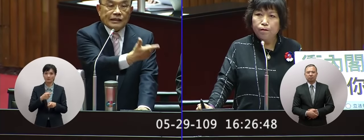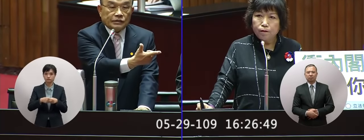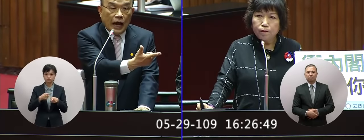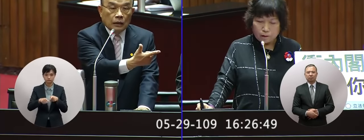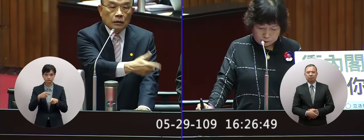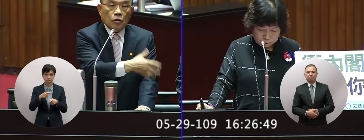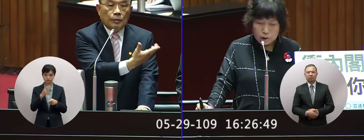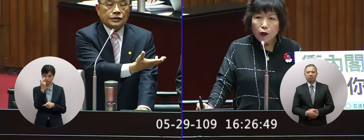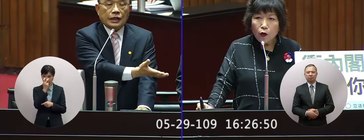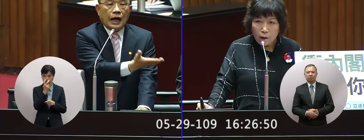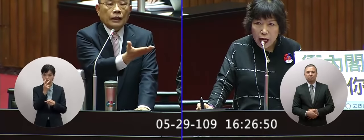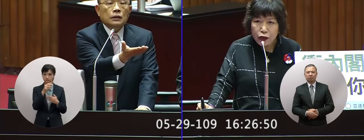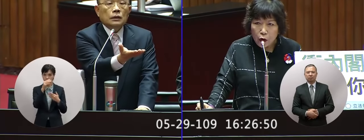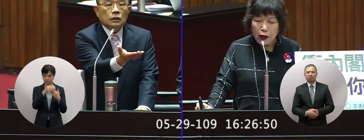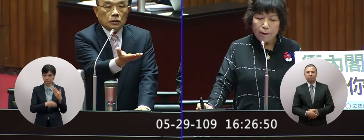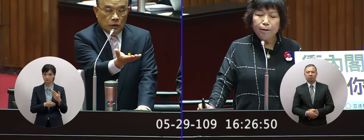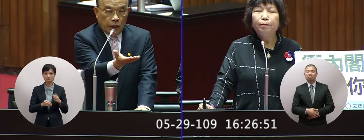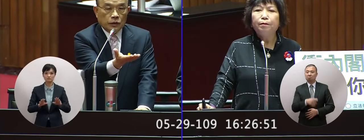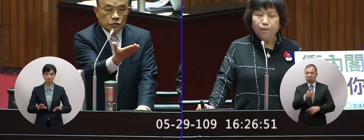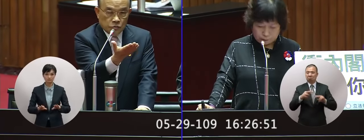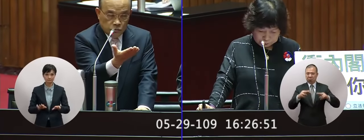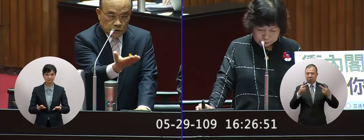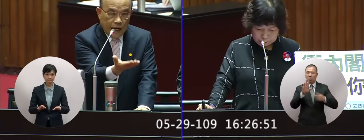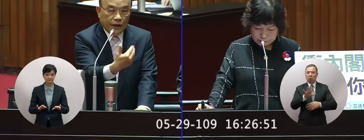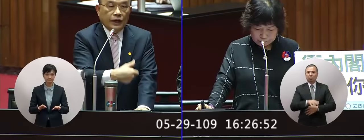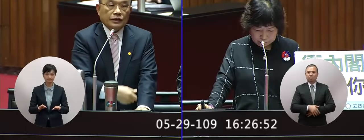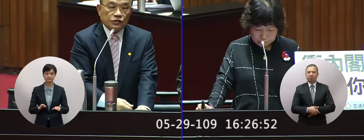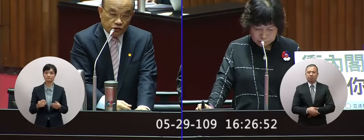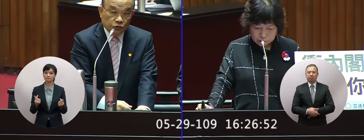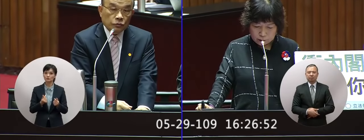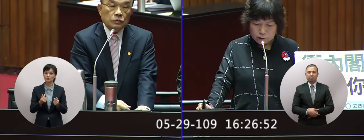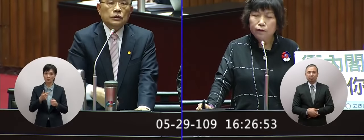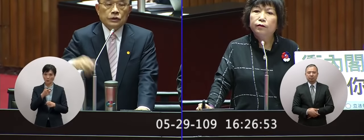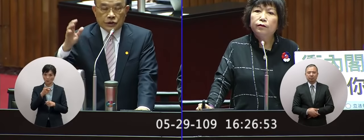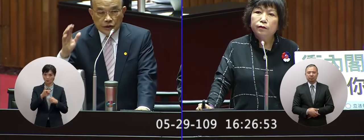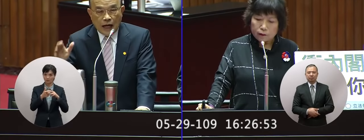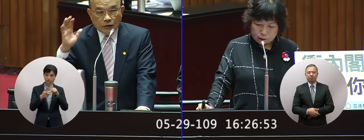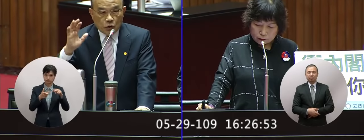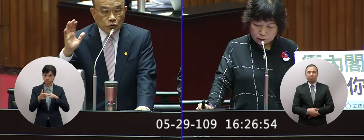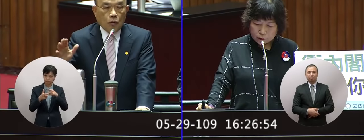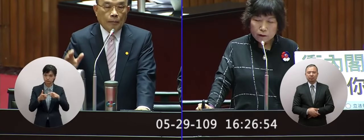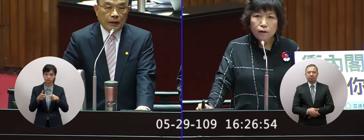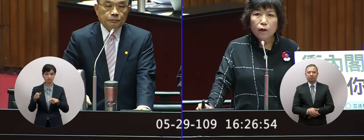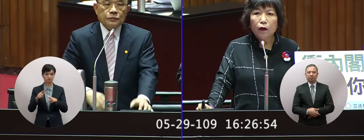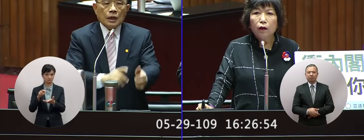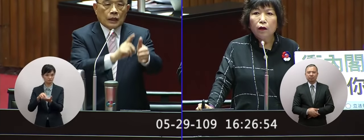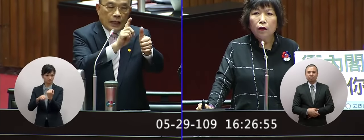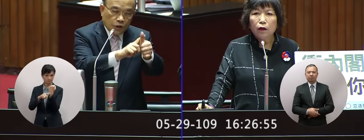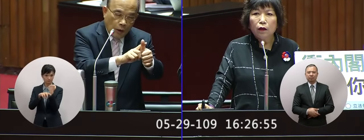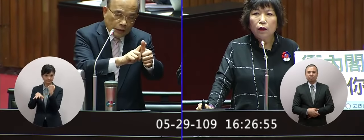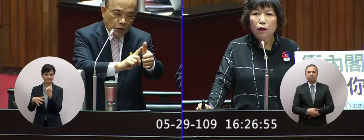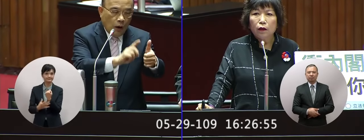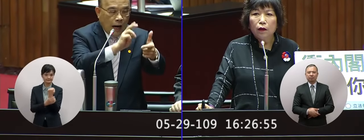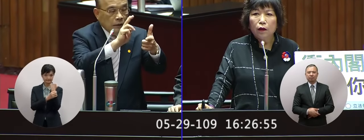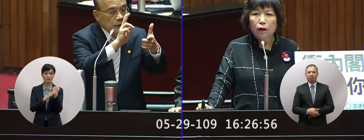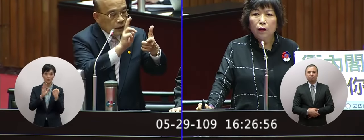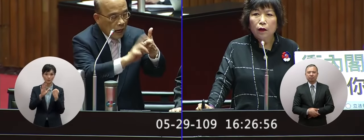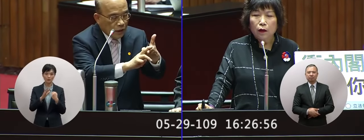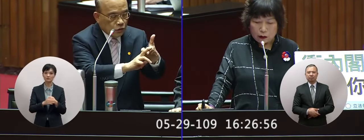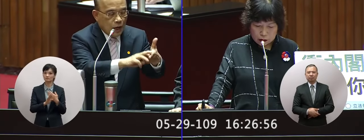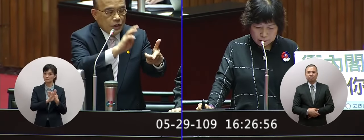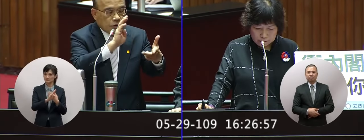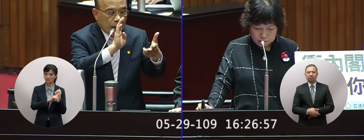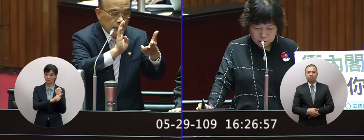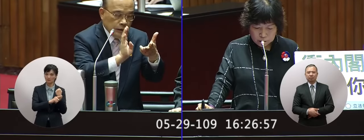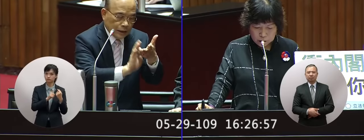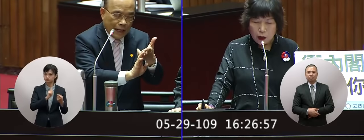这个改造枪，我们现在 也修了， 也大院也支持。其他种种方面，该修法修法，